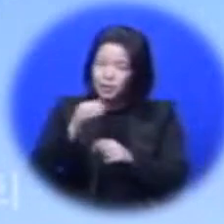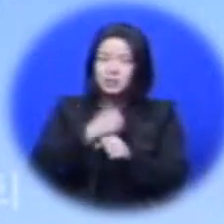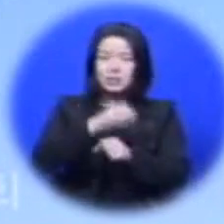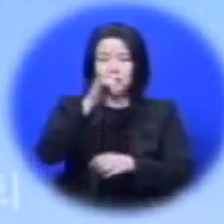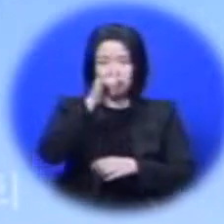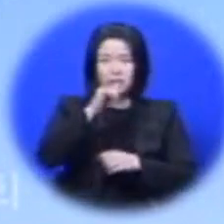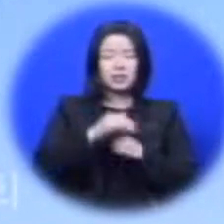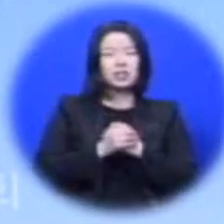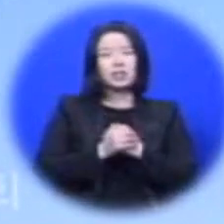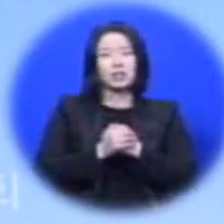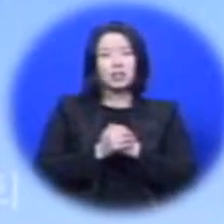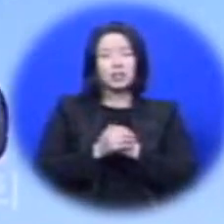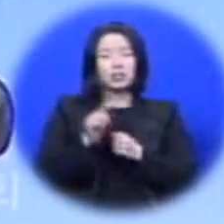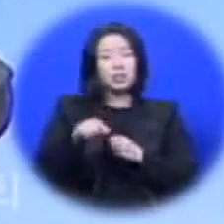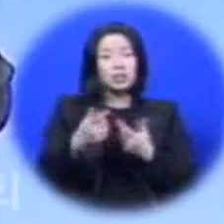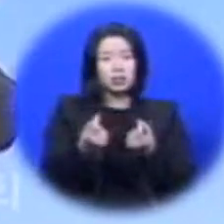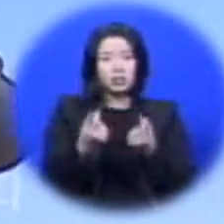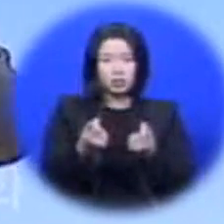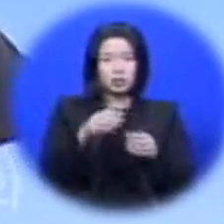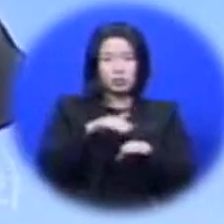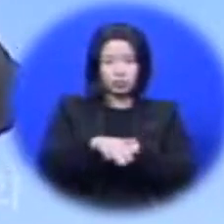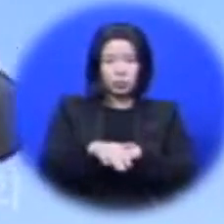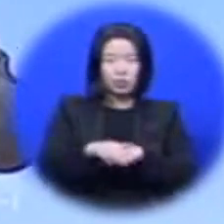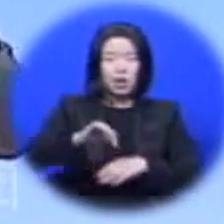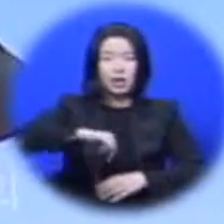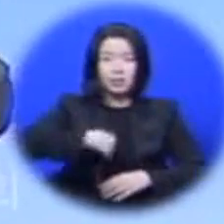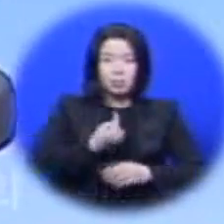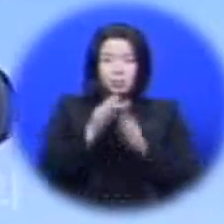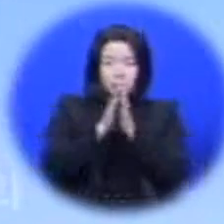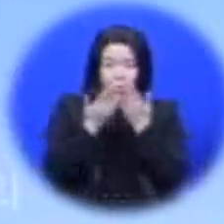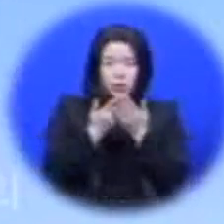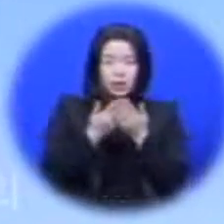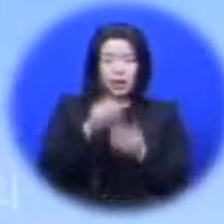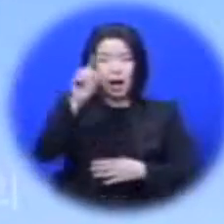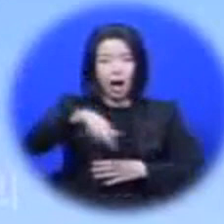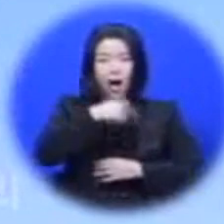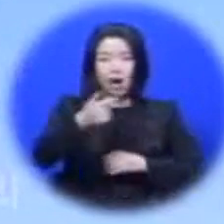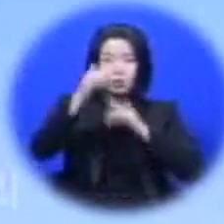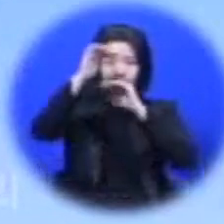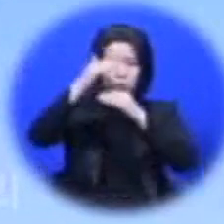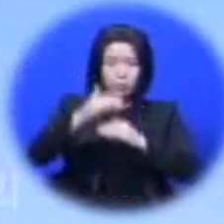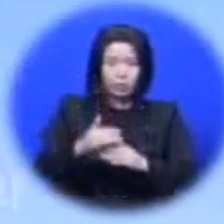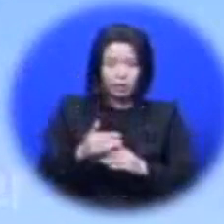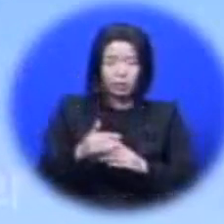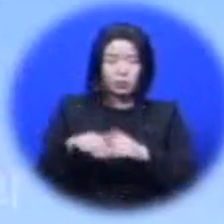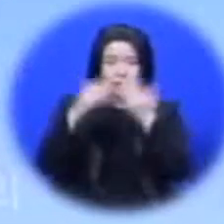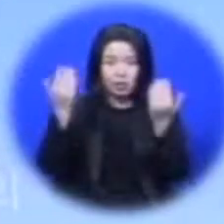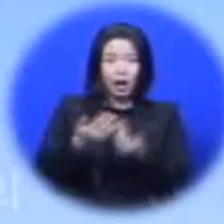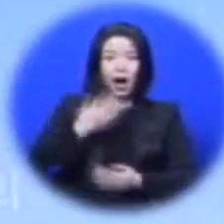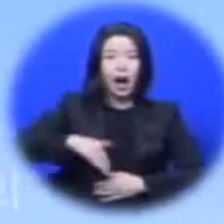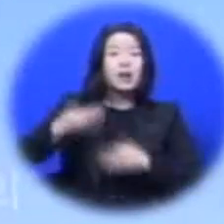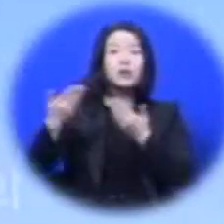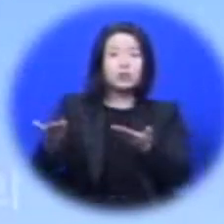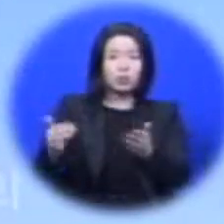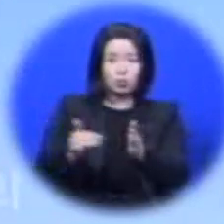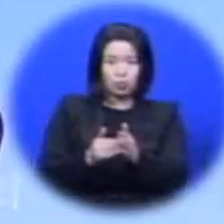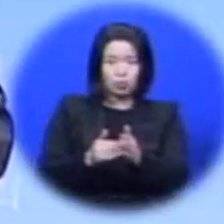했었다든지 그렇게 다 본인에게 하루 동안 있었던 이야기를 다 들려준다는